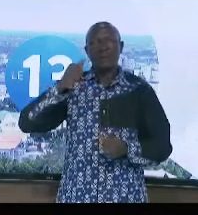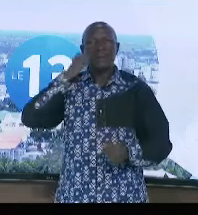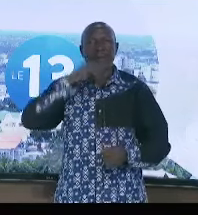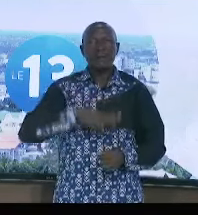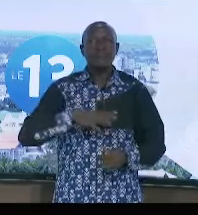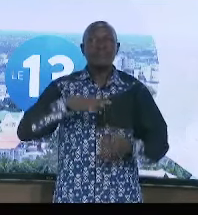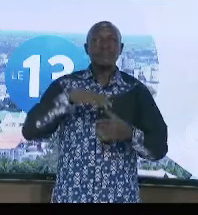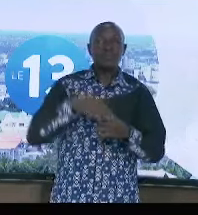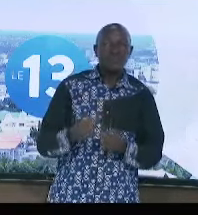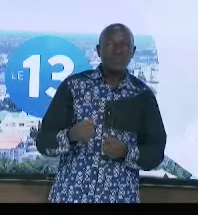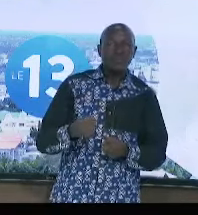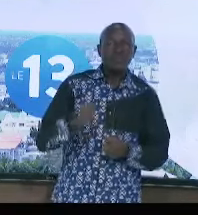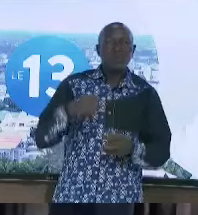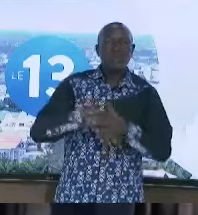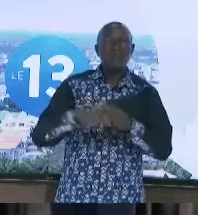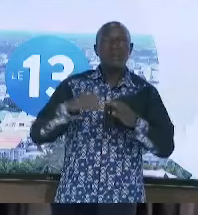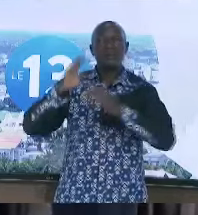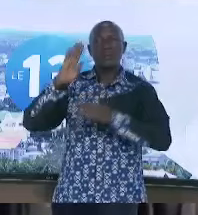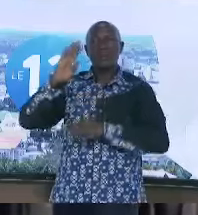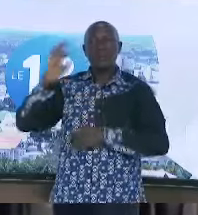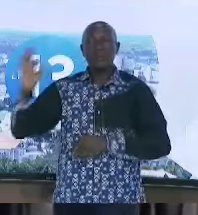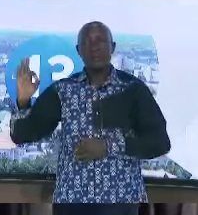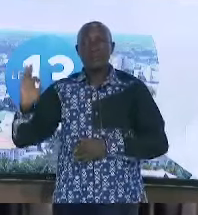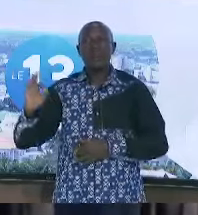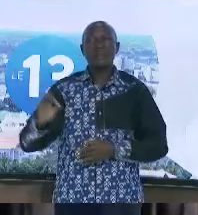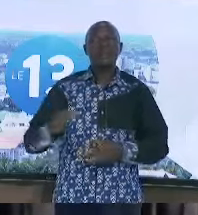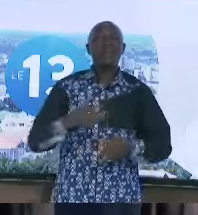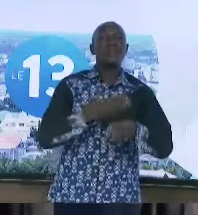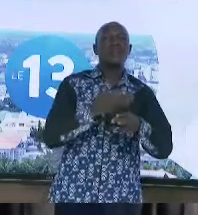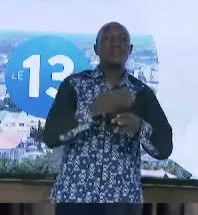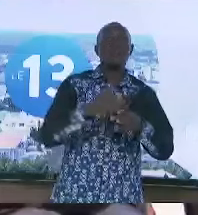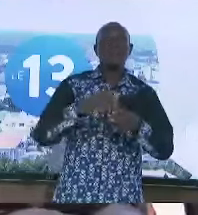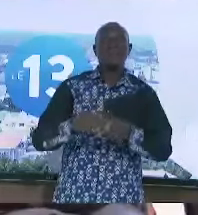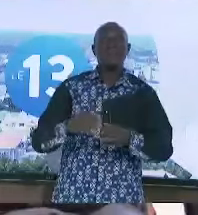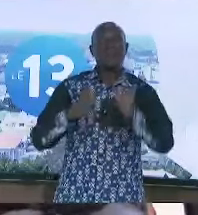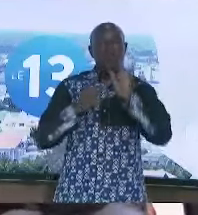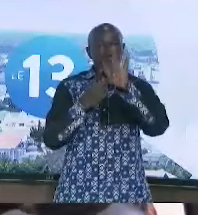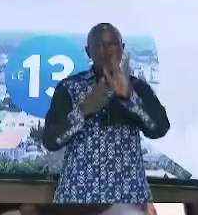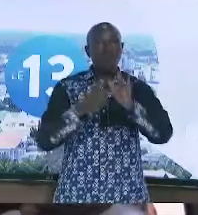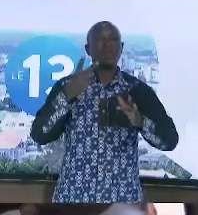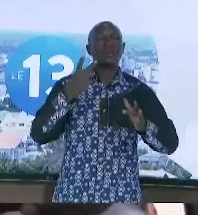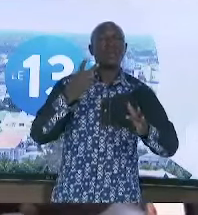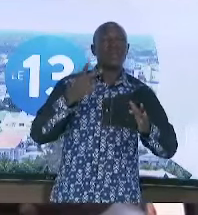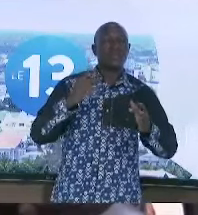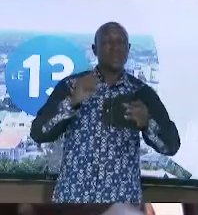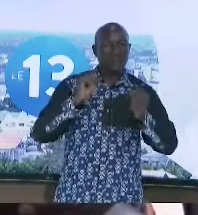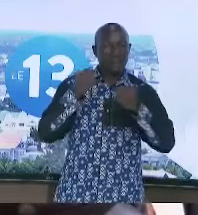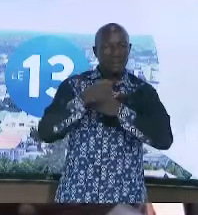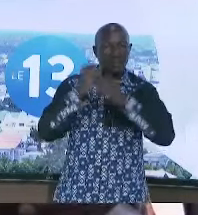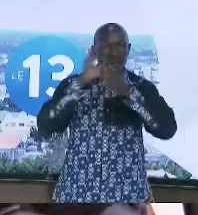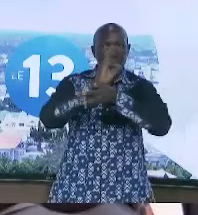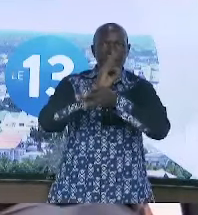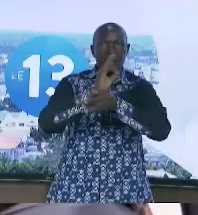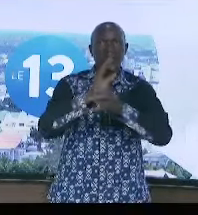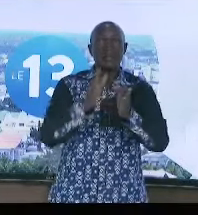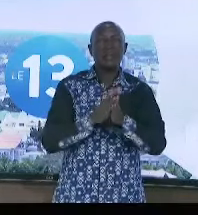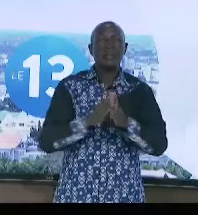africaine. Au Burkina Faso, la distribution et la projection du film en salle sont assurées par Z Production.